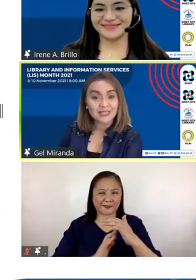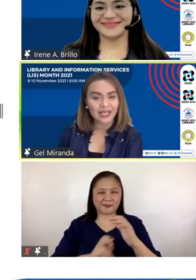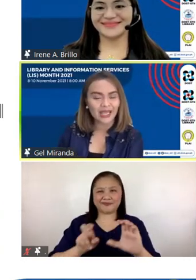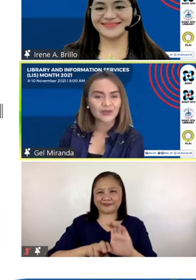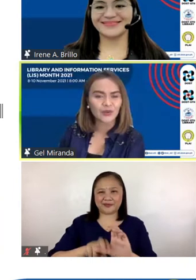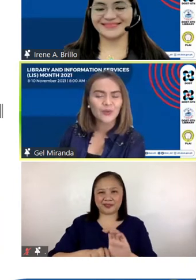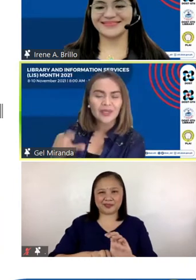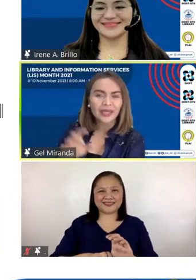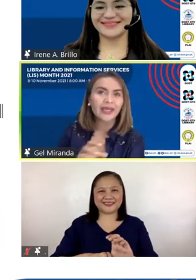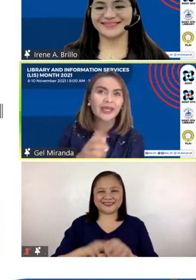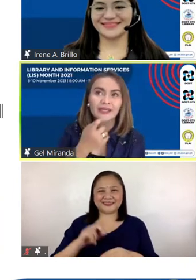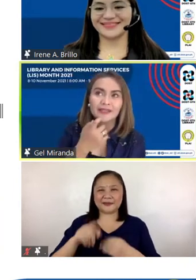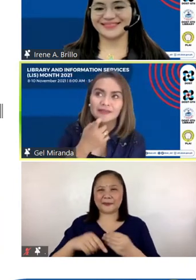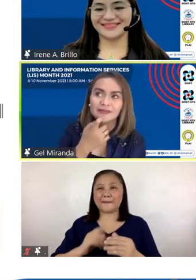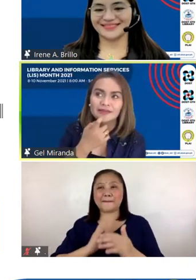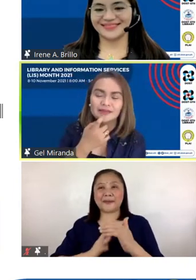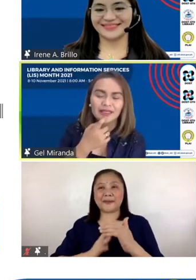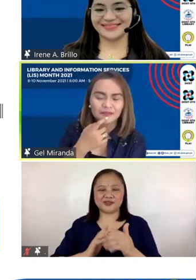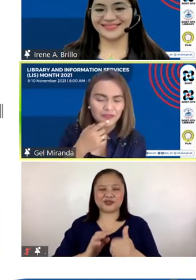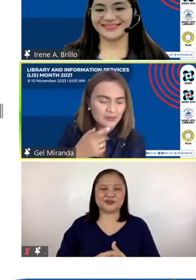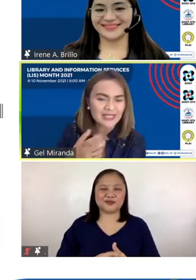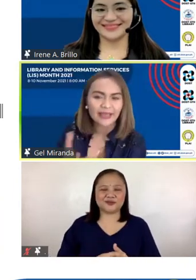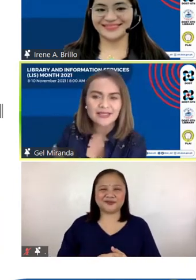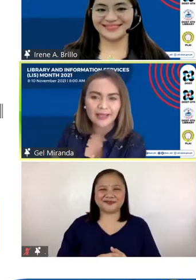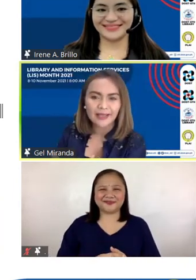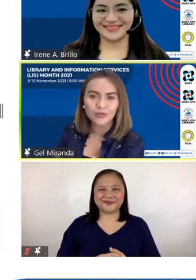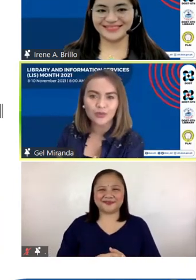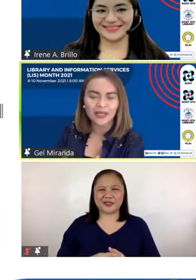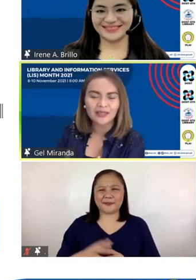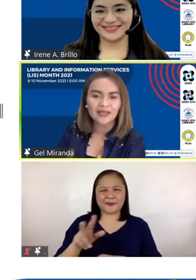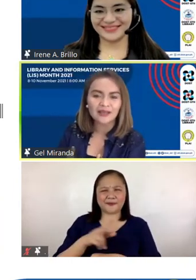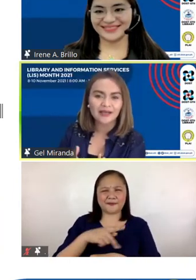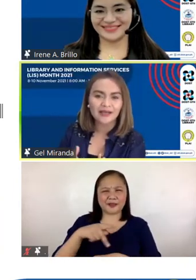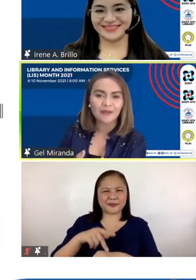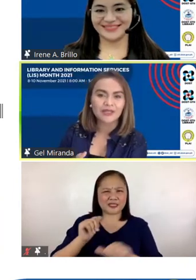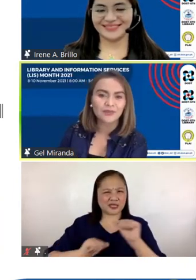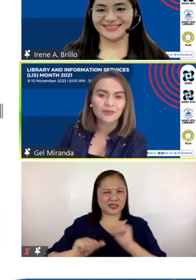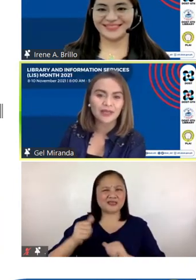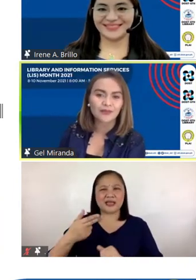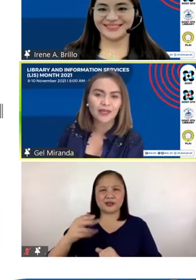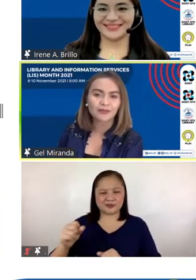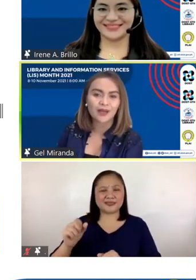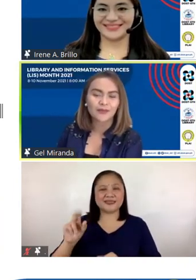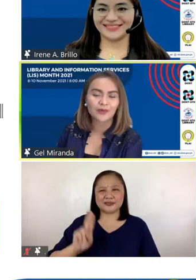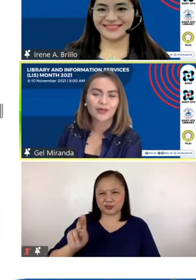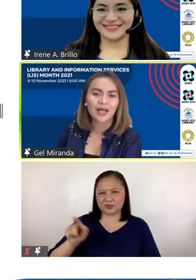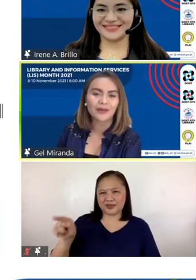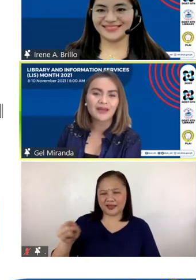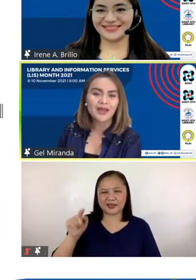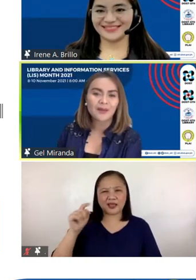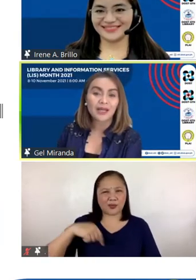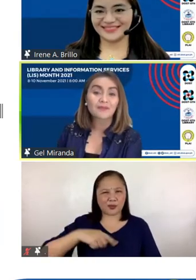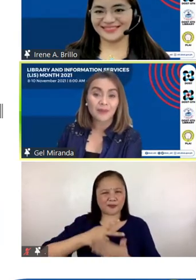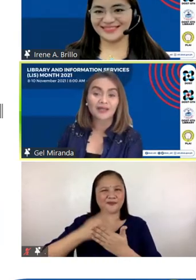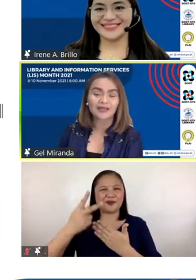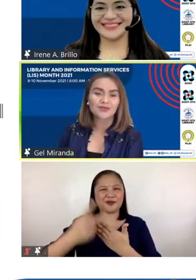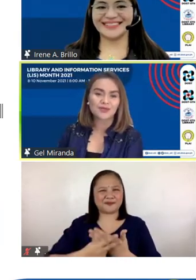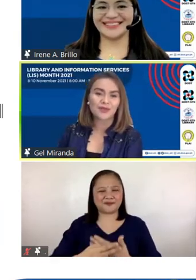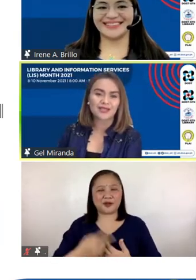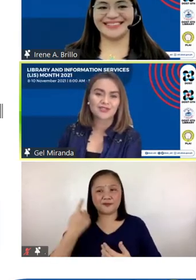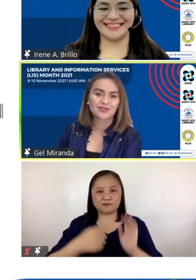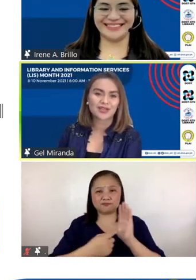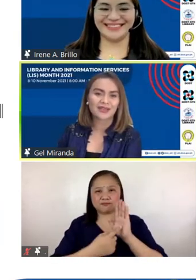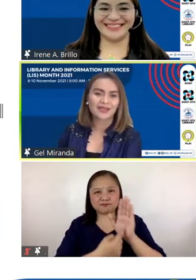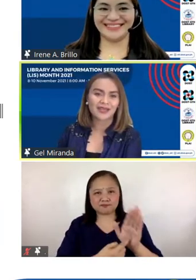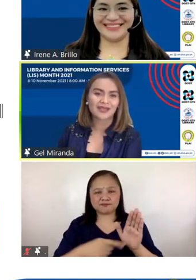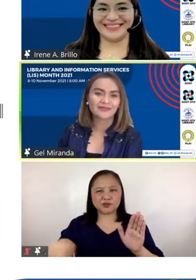mga pasahero. And Philippine Science High School, I think, ginagamit din po nila yung ating mga programa para maipakita dun sa